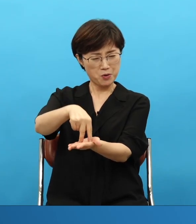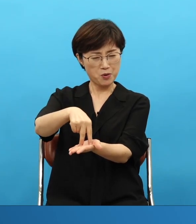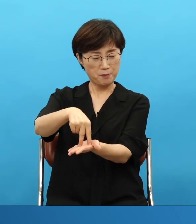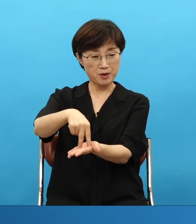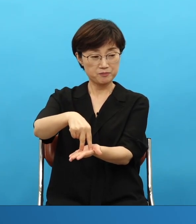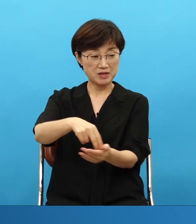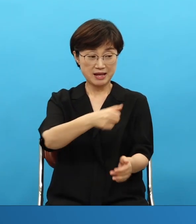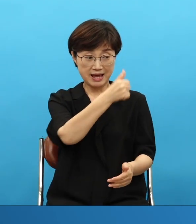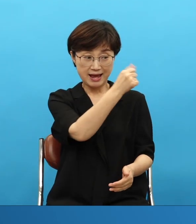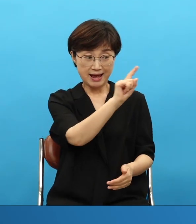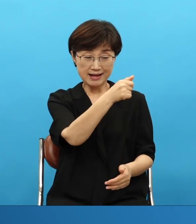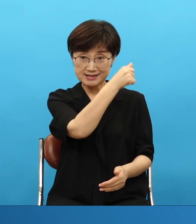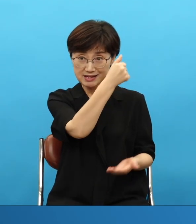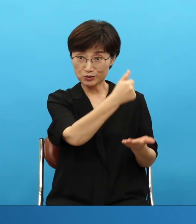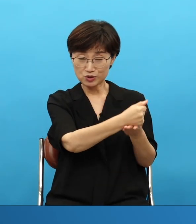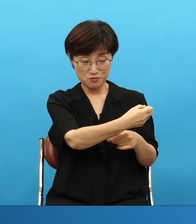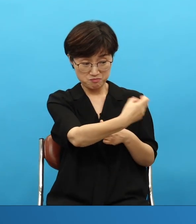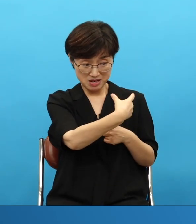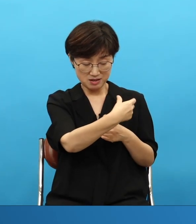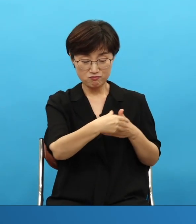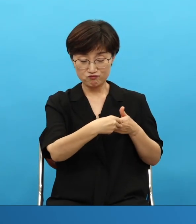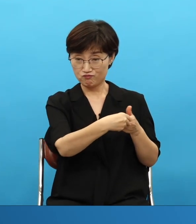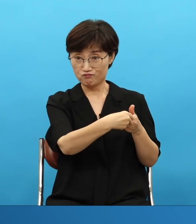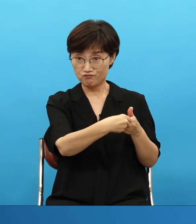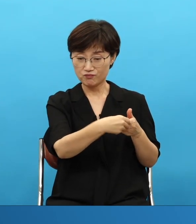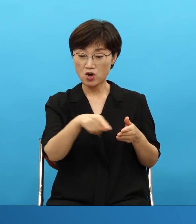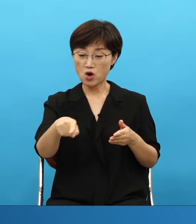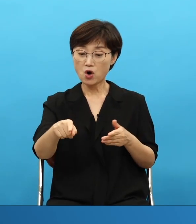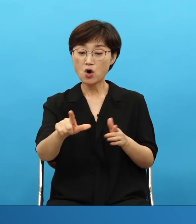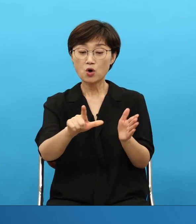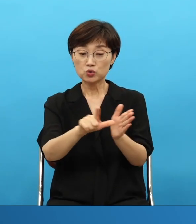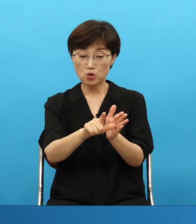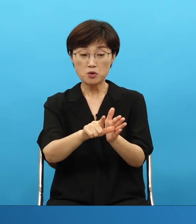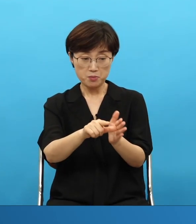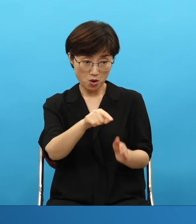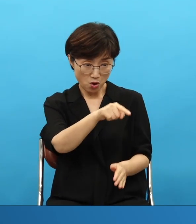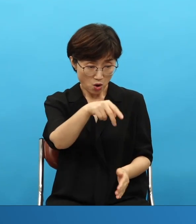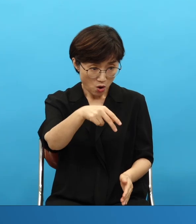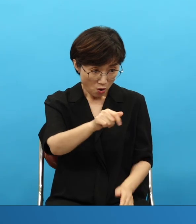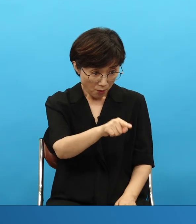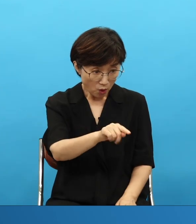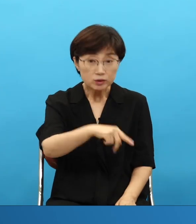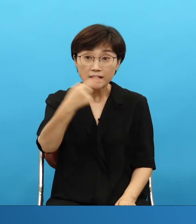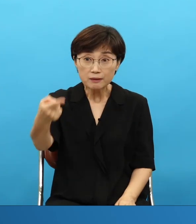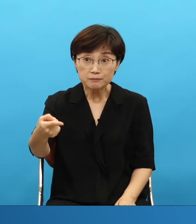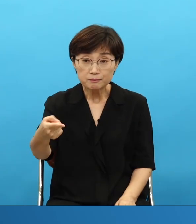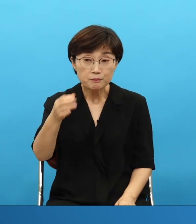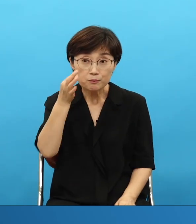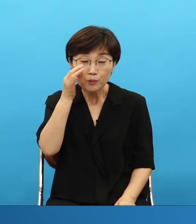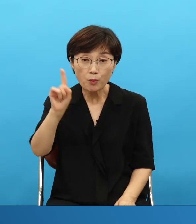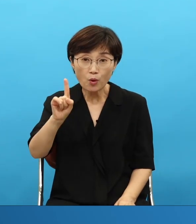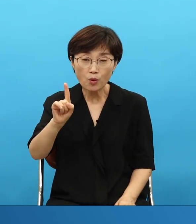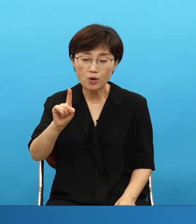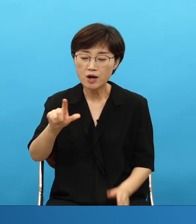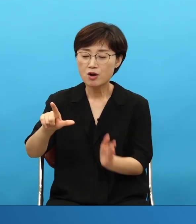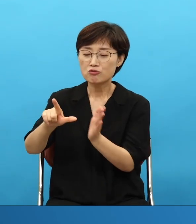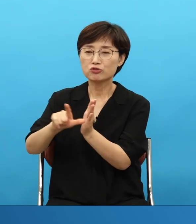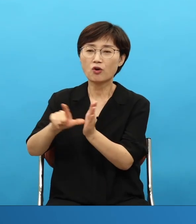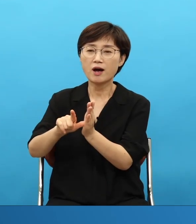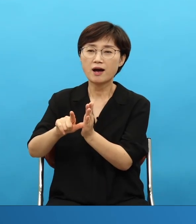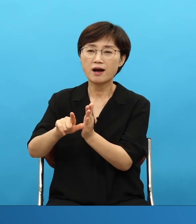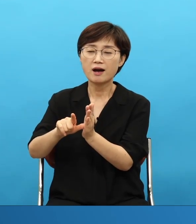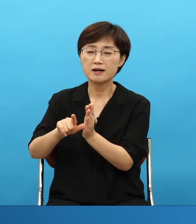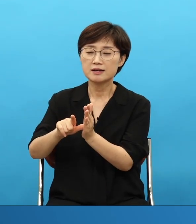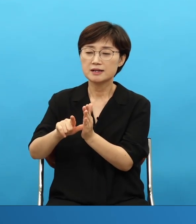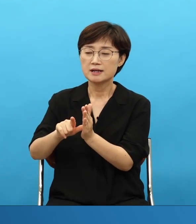장로님이 우리를 마틴 루터가 숨어서 성경을 번역한 집으로 데리고 왔어요. And then Elder Han led us to the house